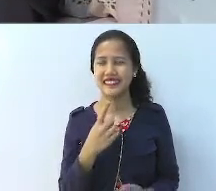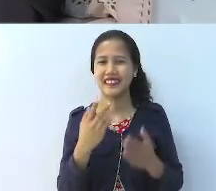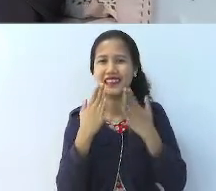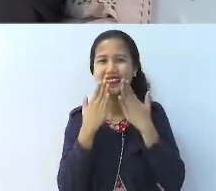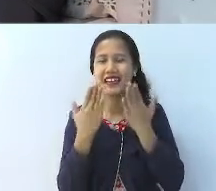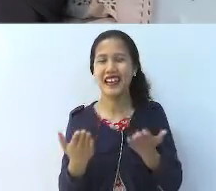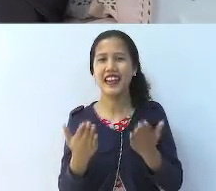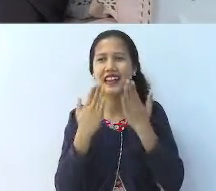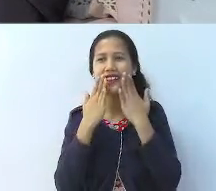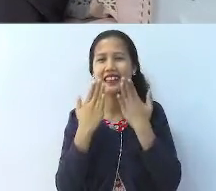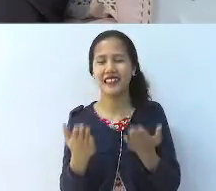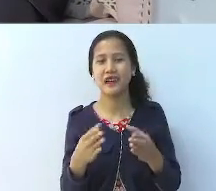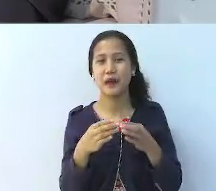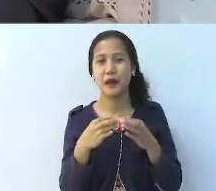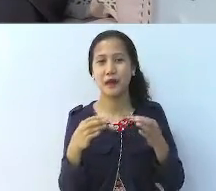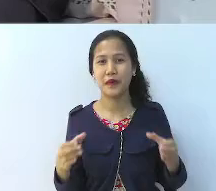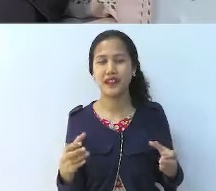naiinitan po ang lola.